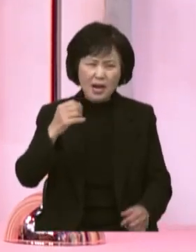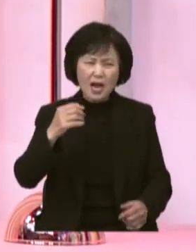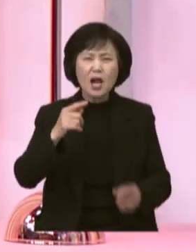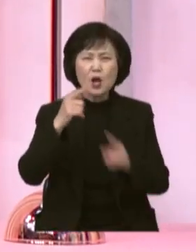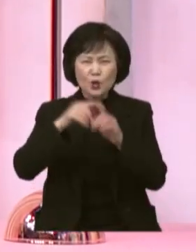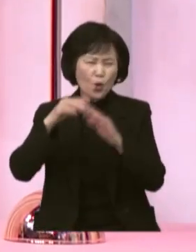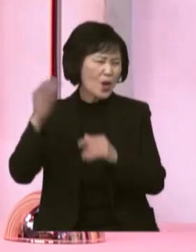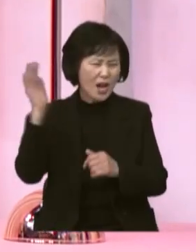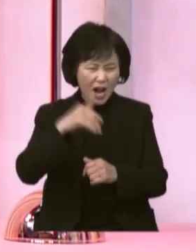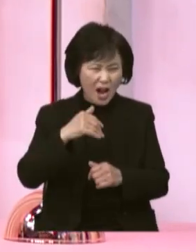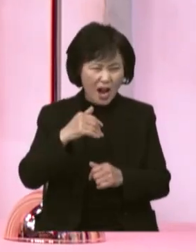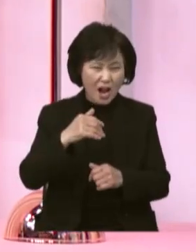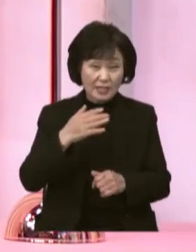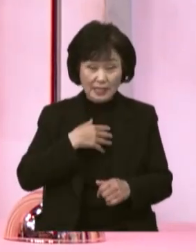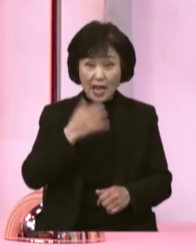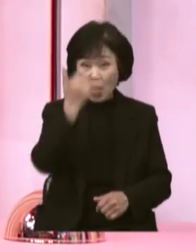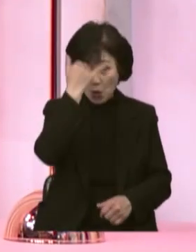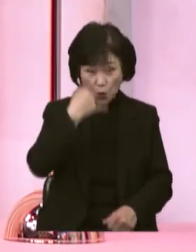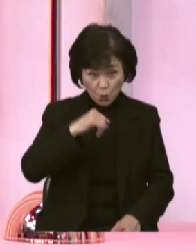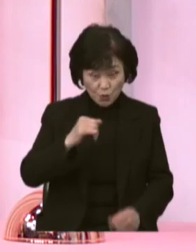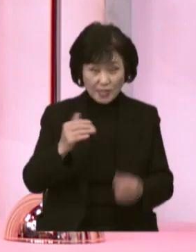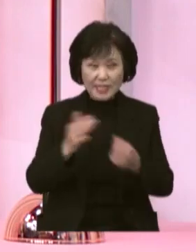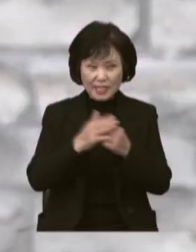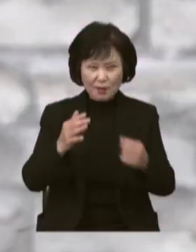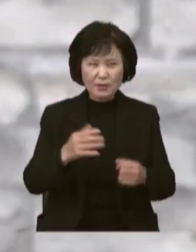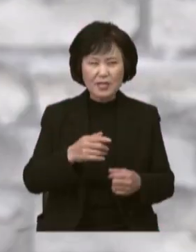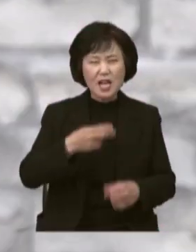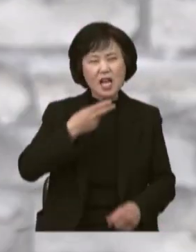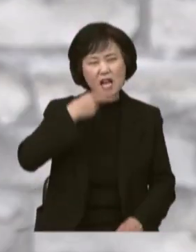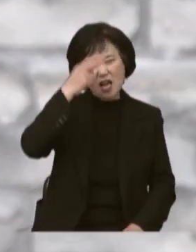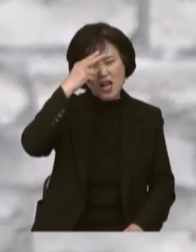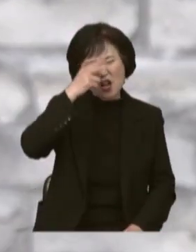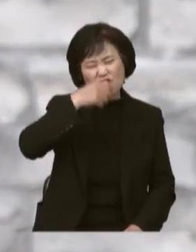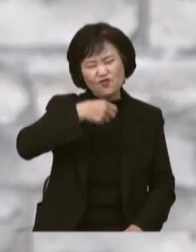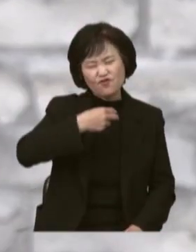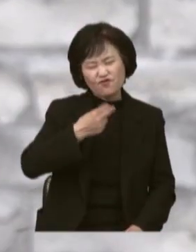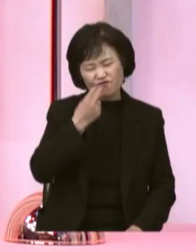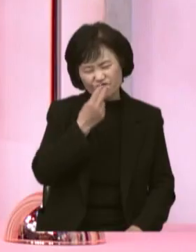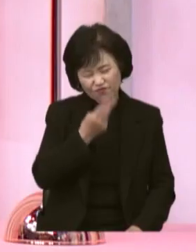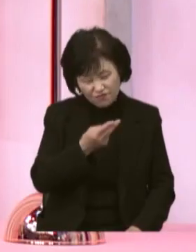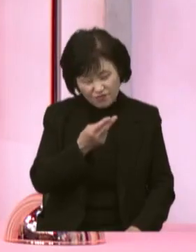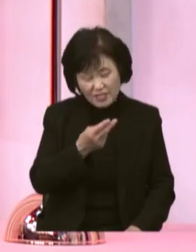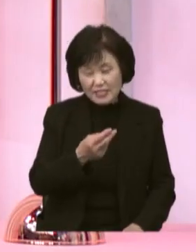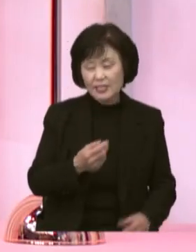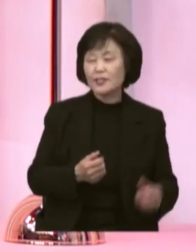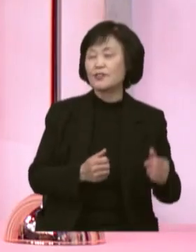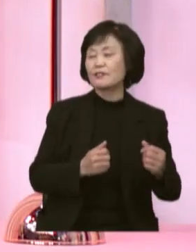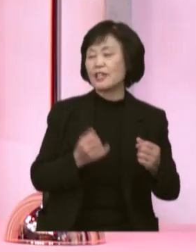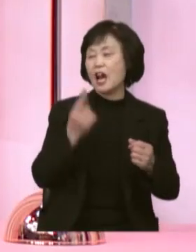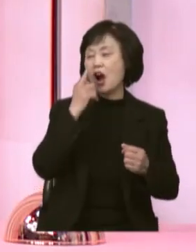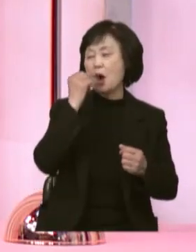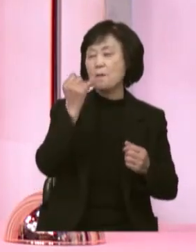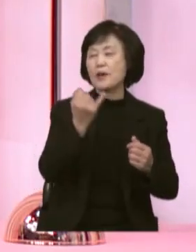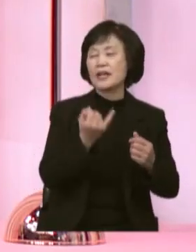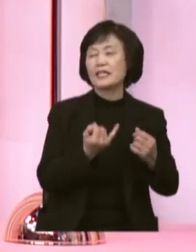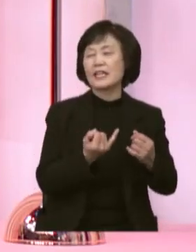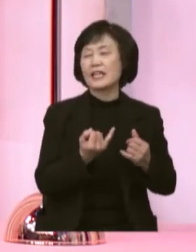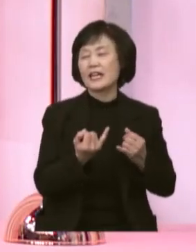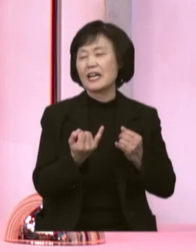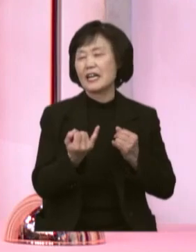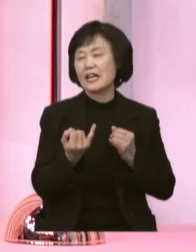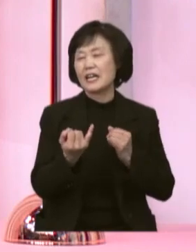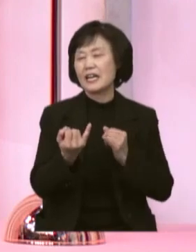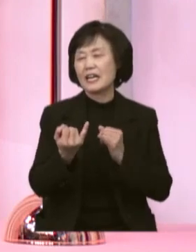아유 앉아. 다 눈 감고 있어도 다 들려. 그러고 그냥 이러고 자다가